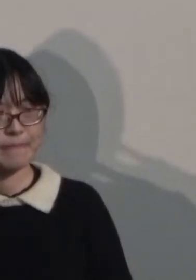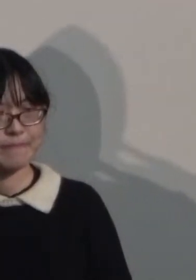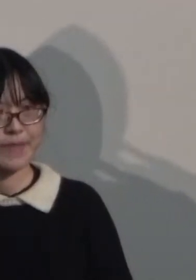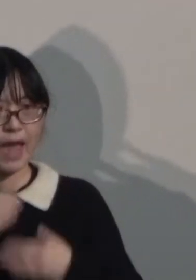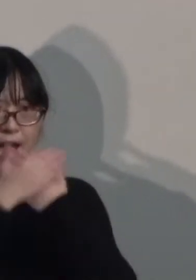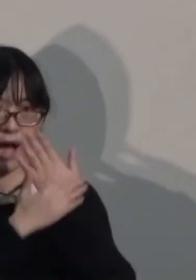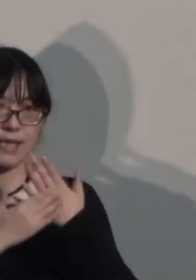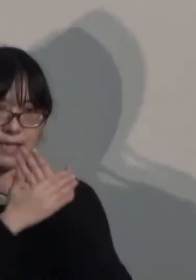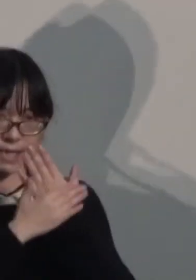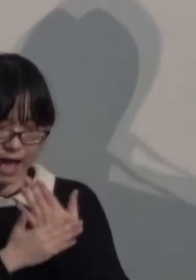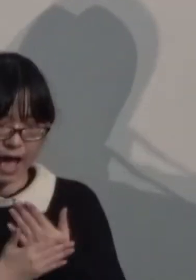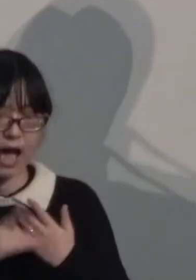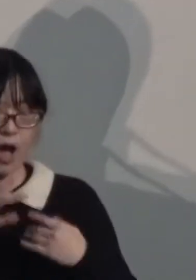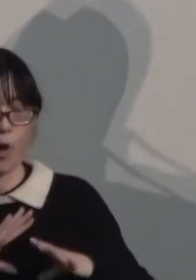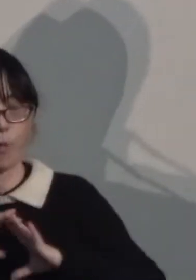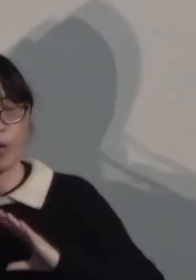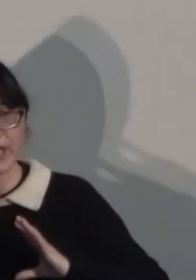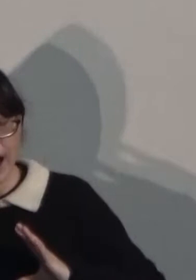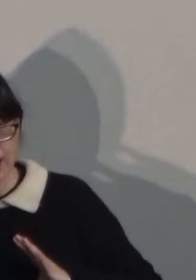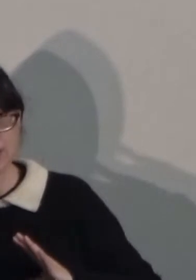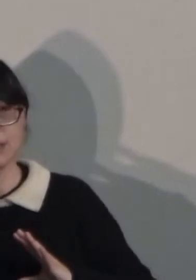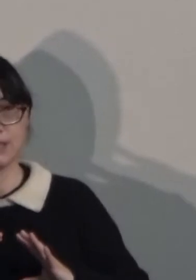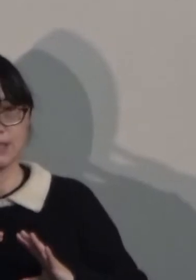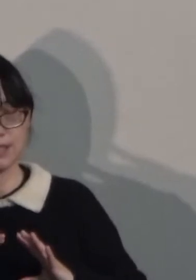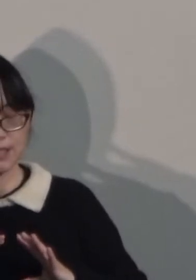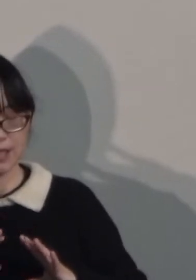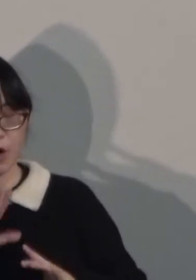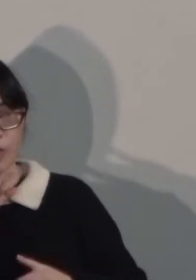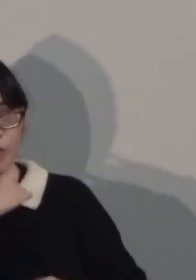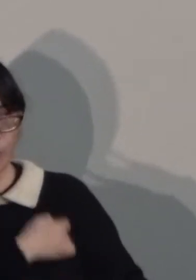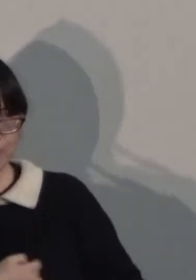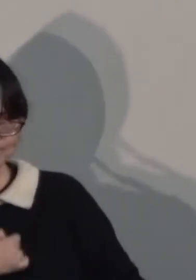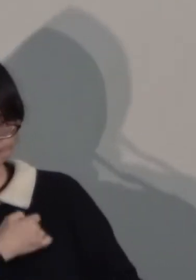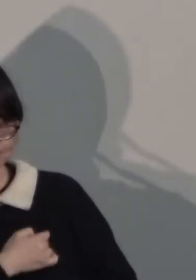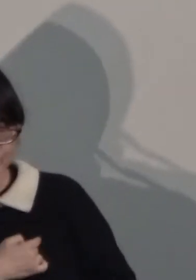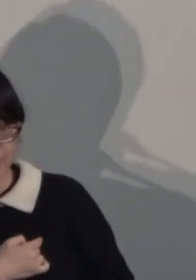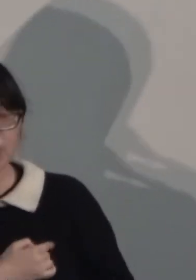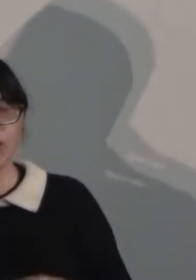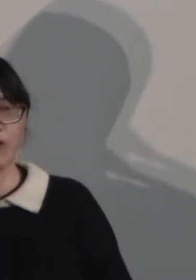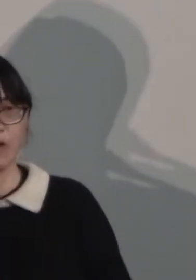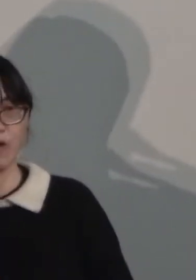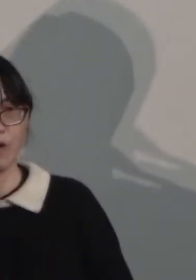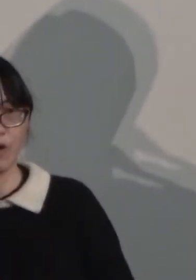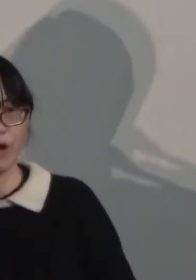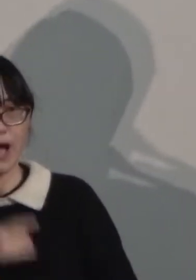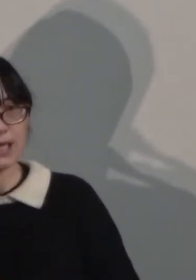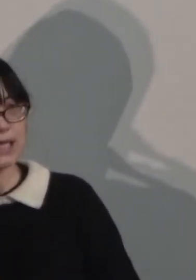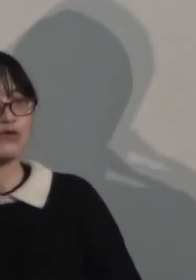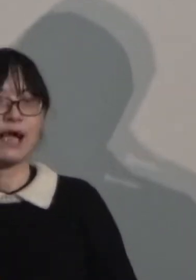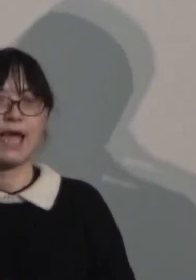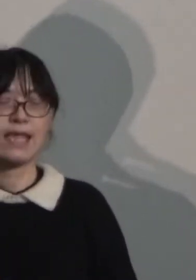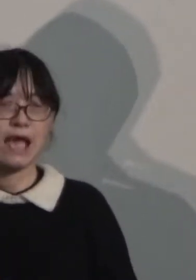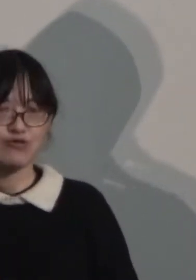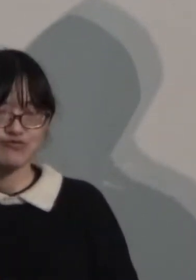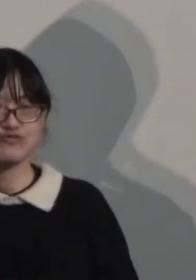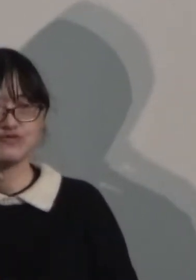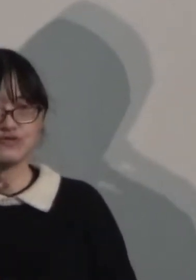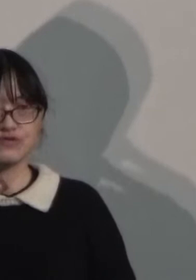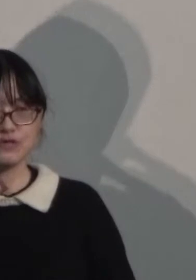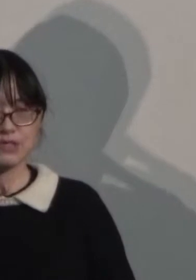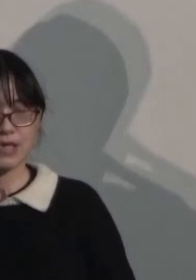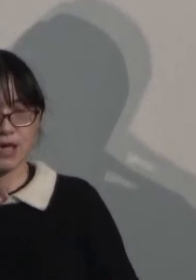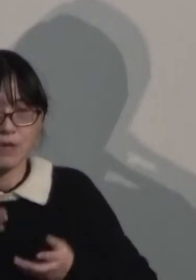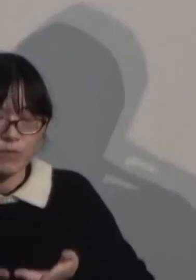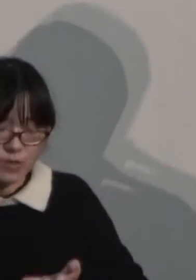愛や思いやりや真心をそっと気づかれないようにして差し出す人こ